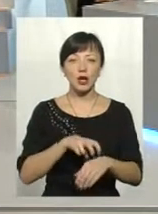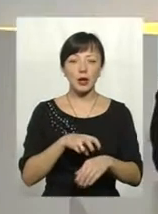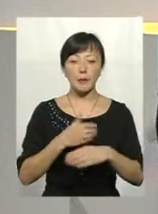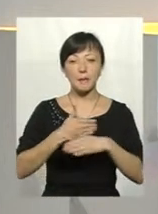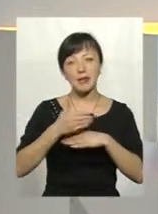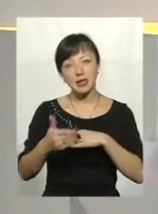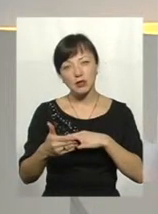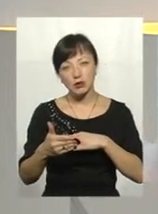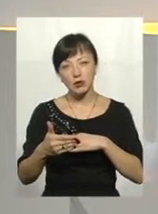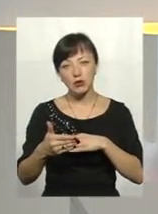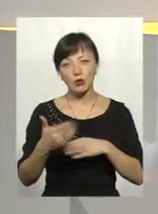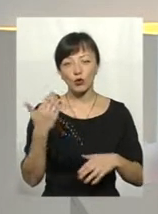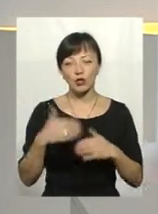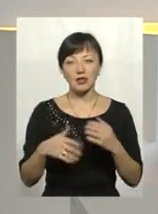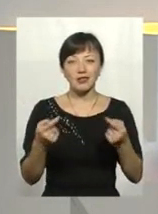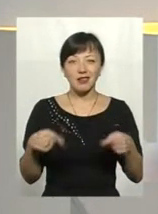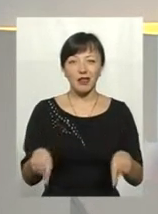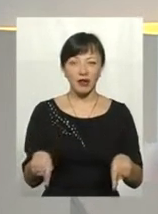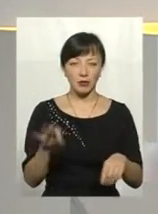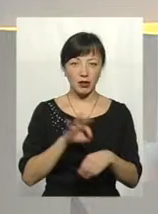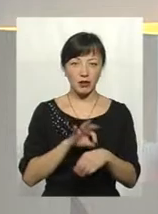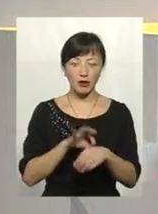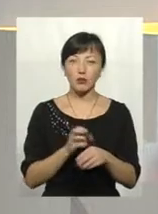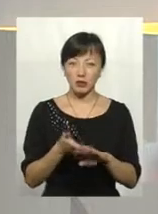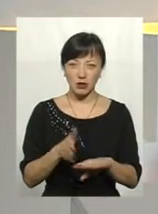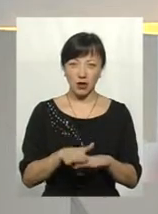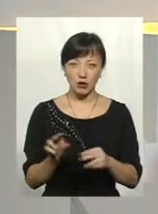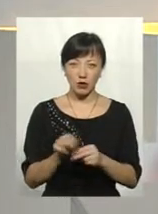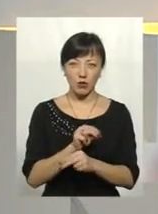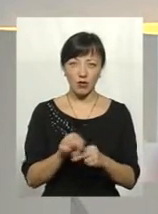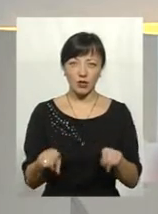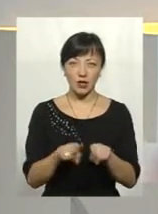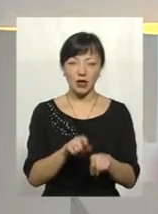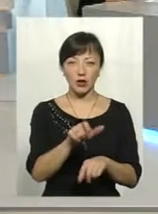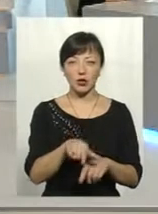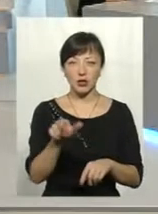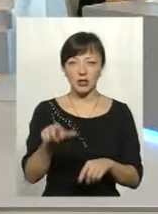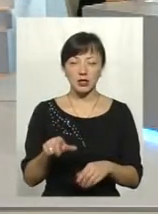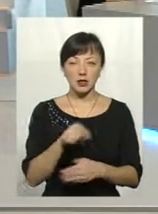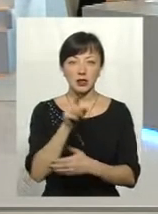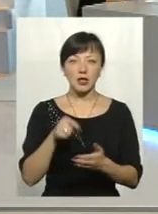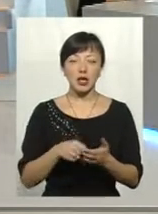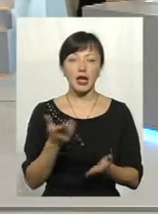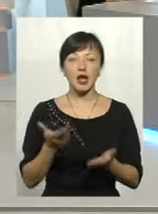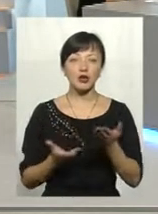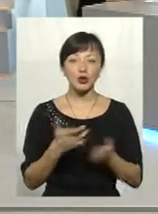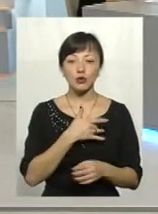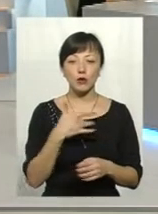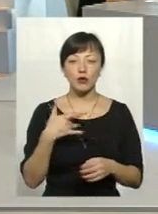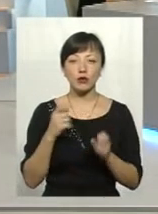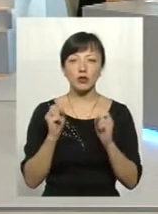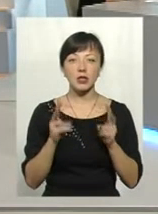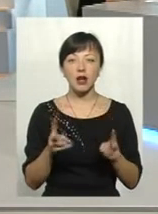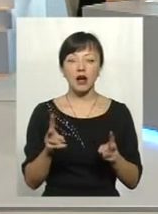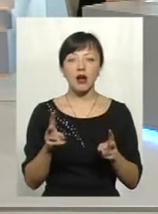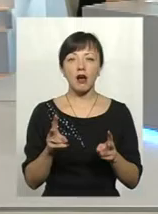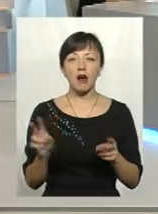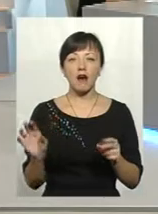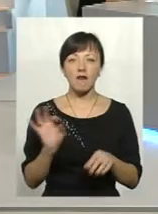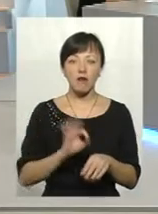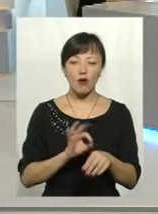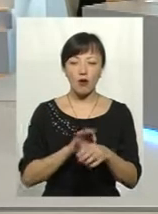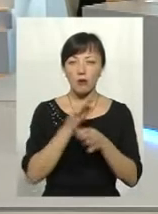пізно, то туберкульоз вже занедбаний, наскільки складно лікувати таких людей? Ну, якщо туберкульоз як хвороба, як